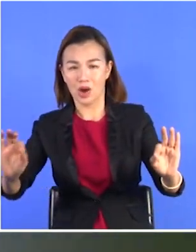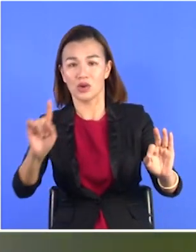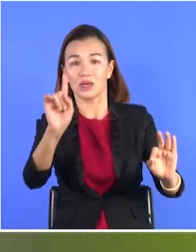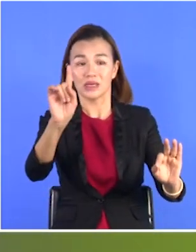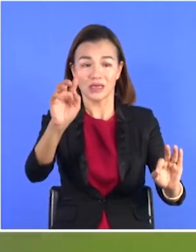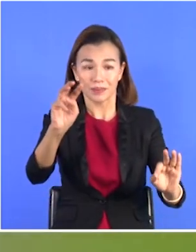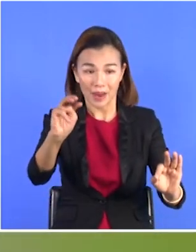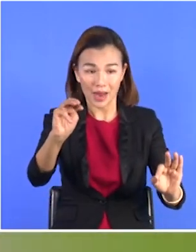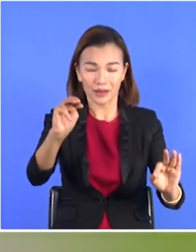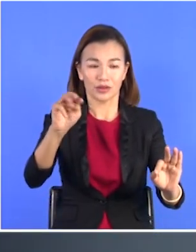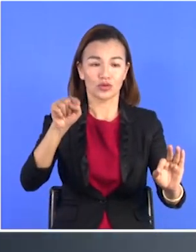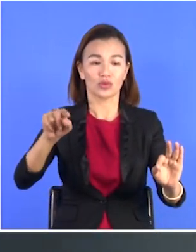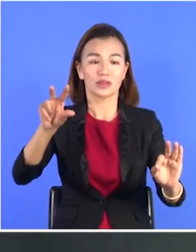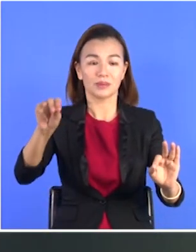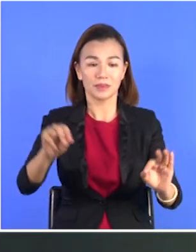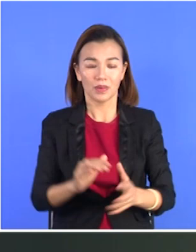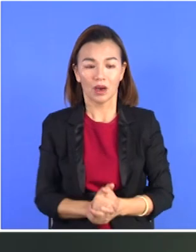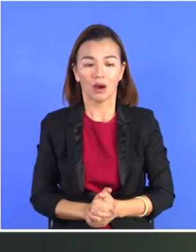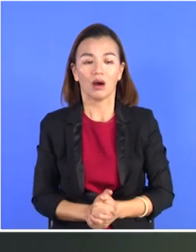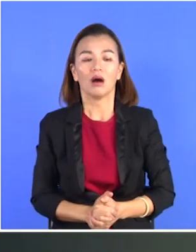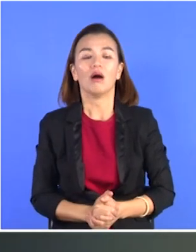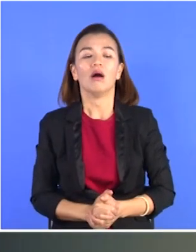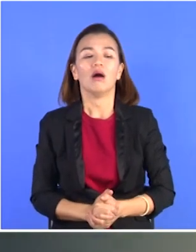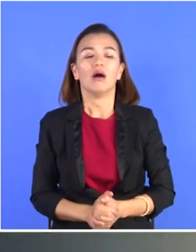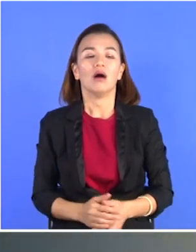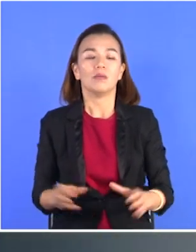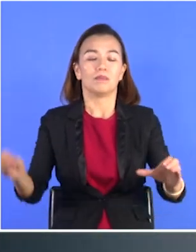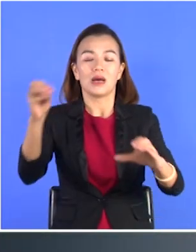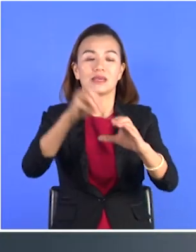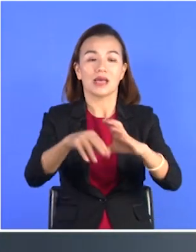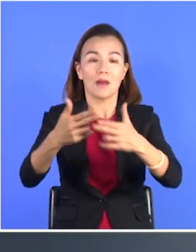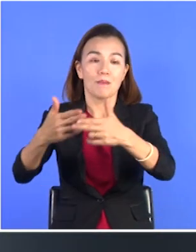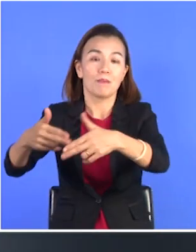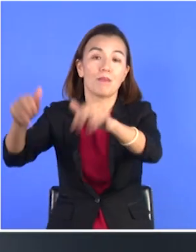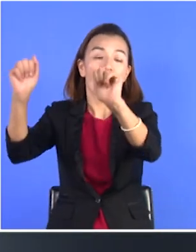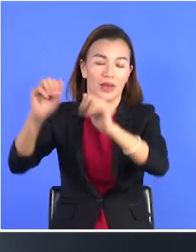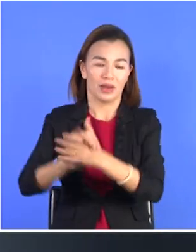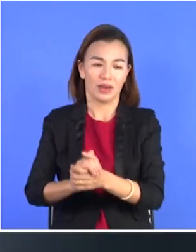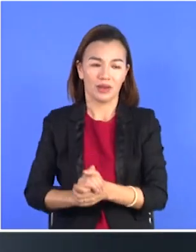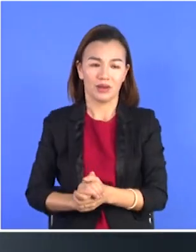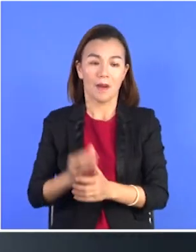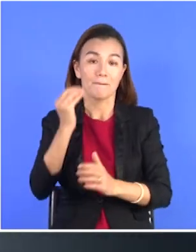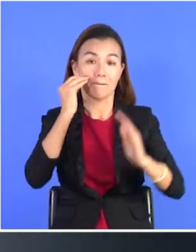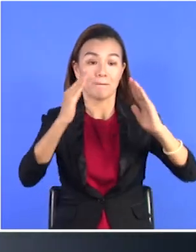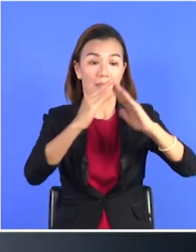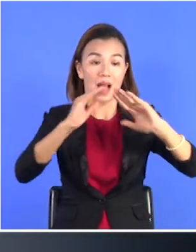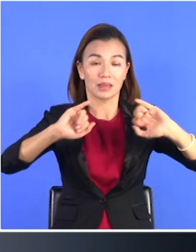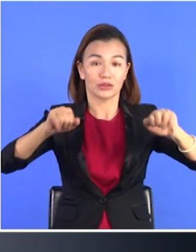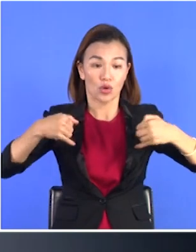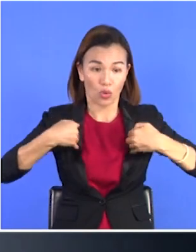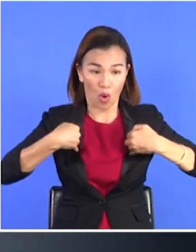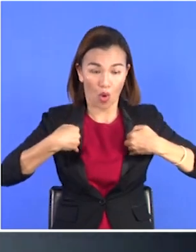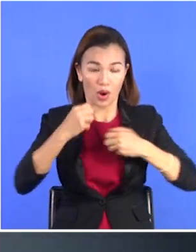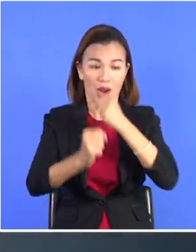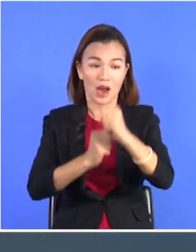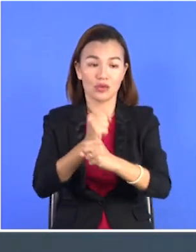ค่ะรีบจับนำใส่กระสอบไปปล่อยคืนสู่ธรรมชาติคุณพิเชษฐรักศิษ์อายุ 40ปีเป็นเจ้าของบ้านแล้วเจ้าของกระเป๋านะเขาบอก